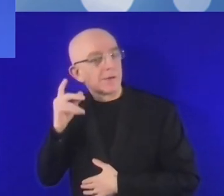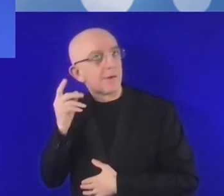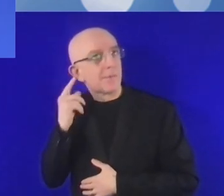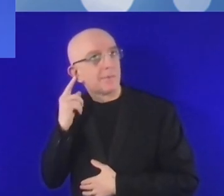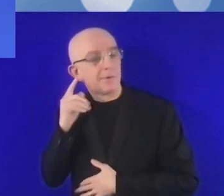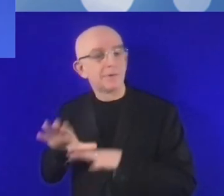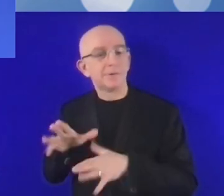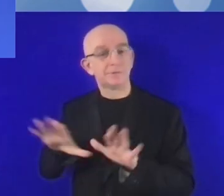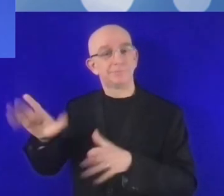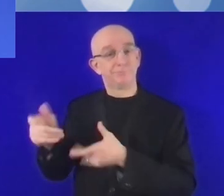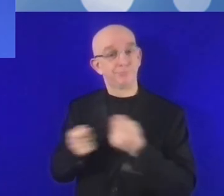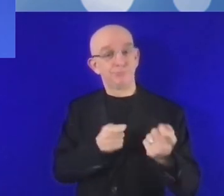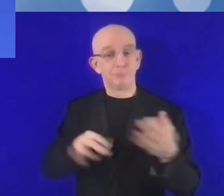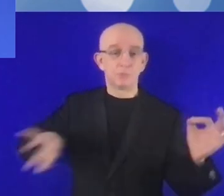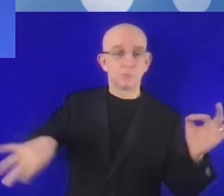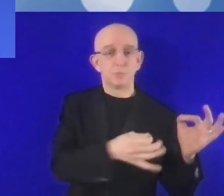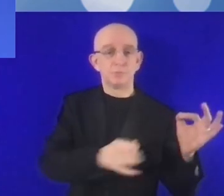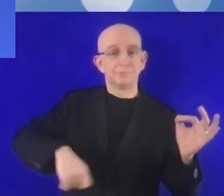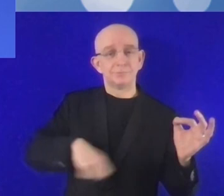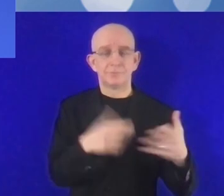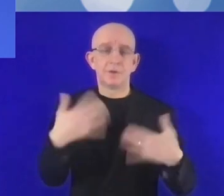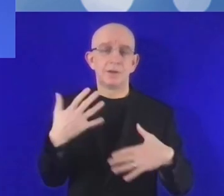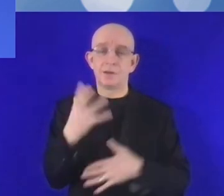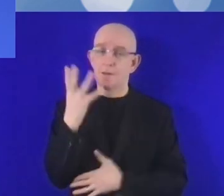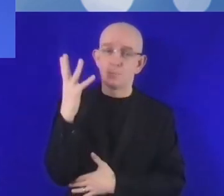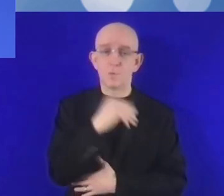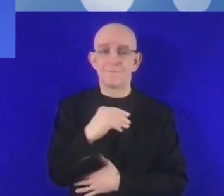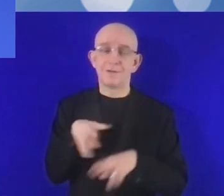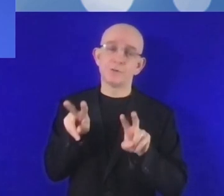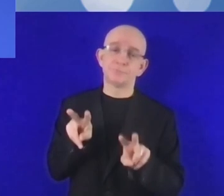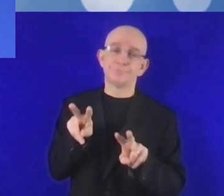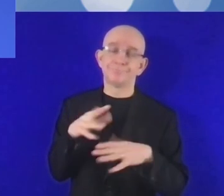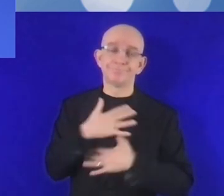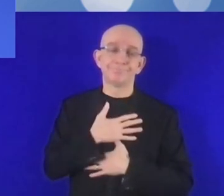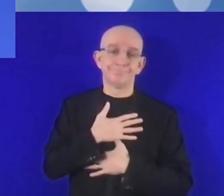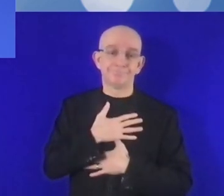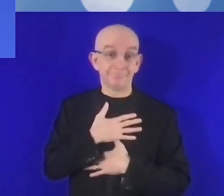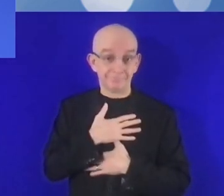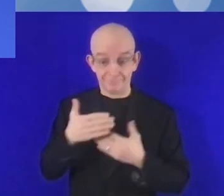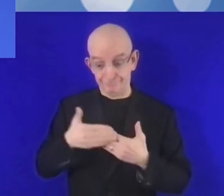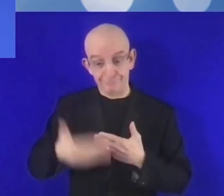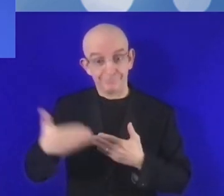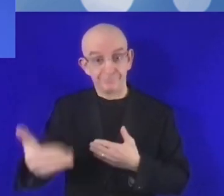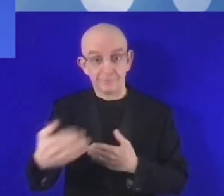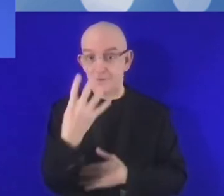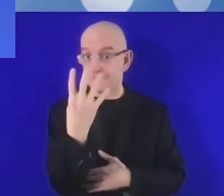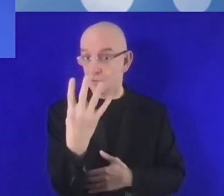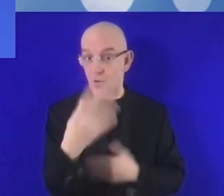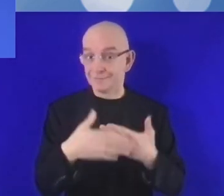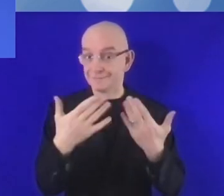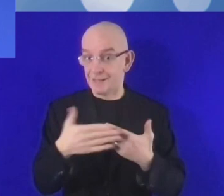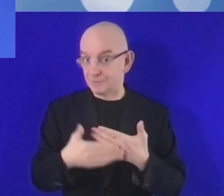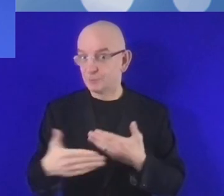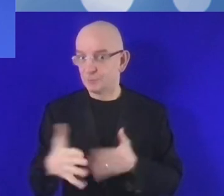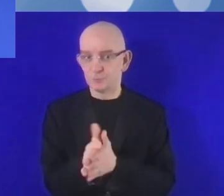еще встречи высокого уровня, несколько десятков очень важных мероприятий. Все это еще у